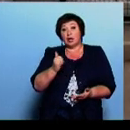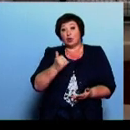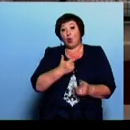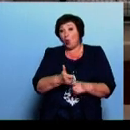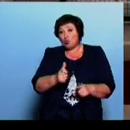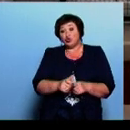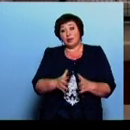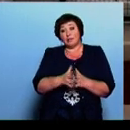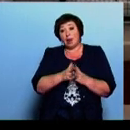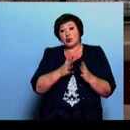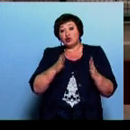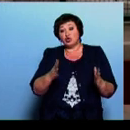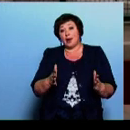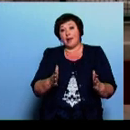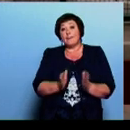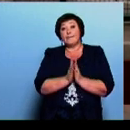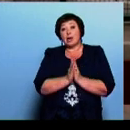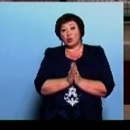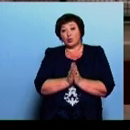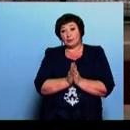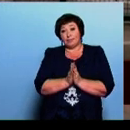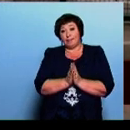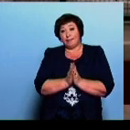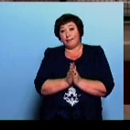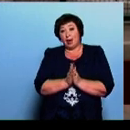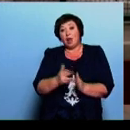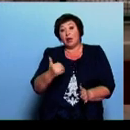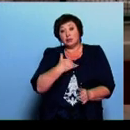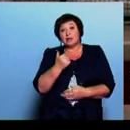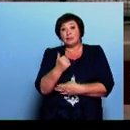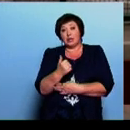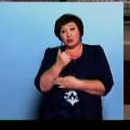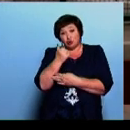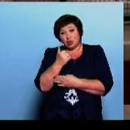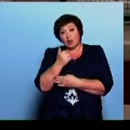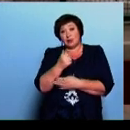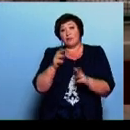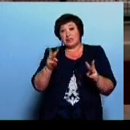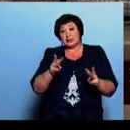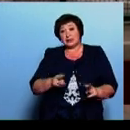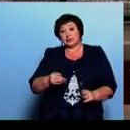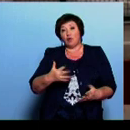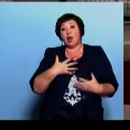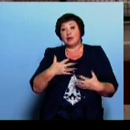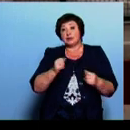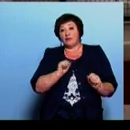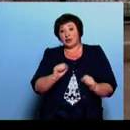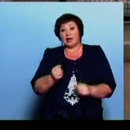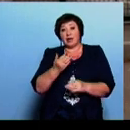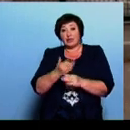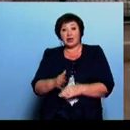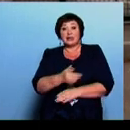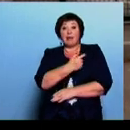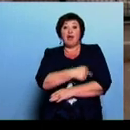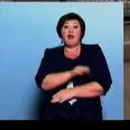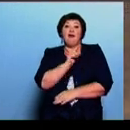очень большая, конечно, просьба нас поддержать, Министерство здравоохранения, и выделить нам фельдшера по